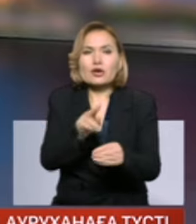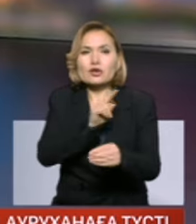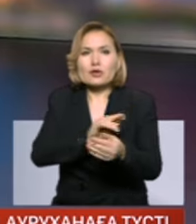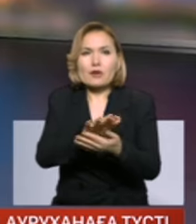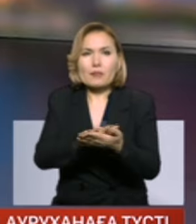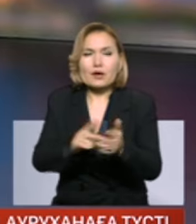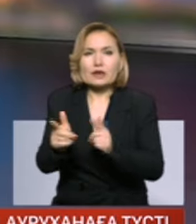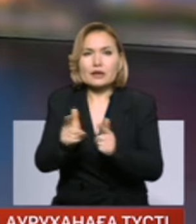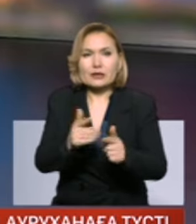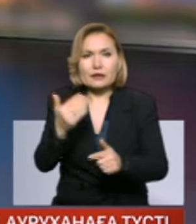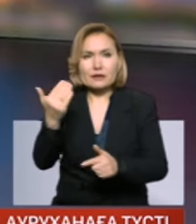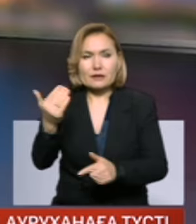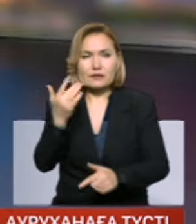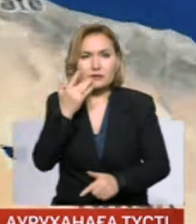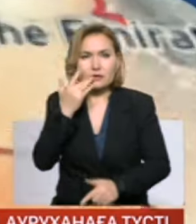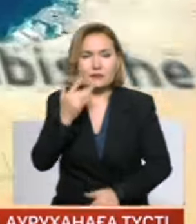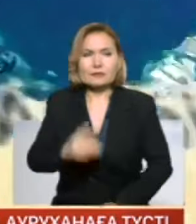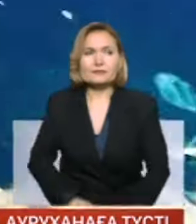істеуге дайын.